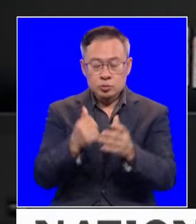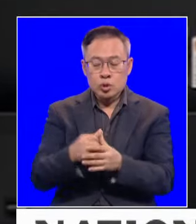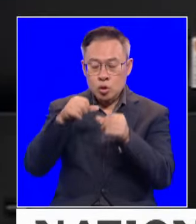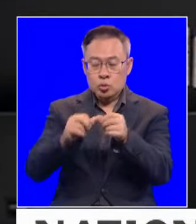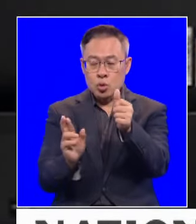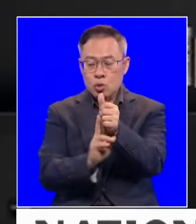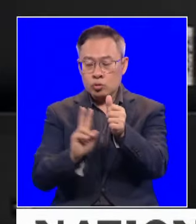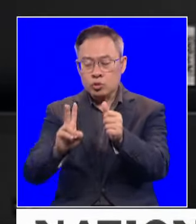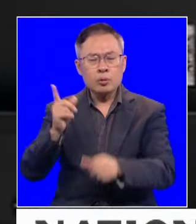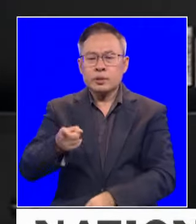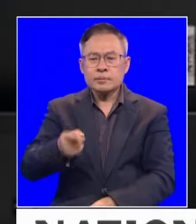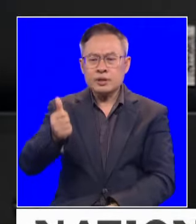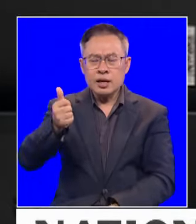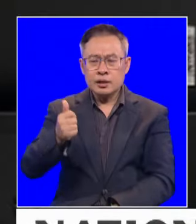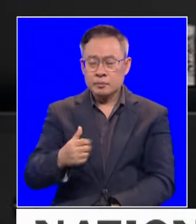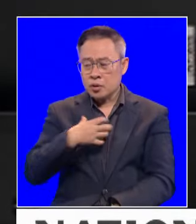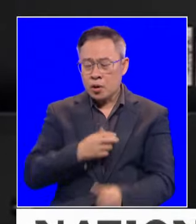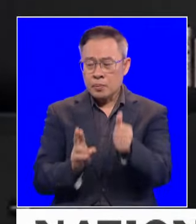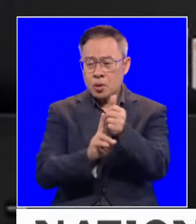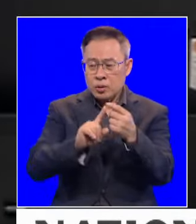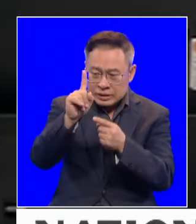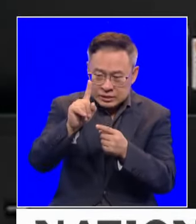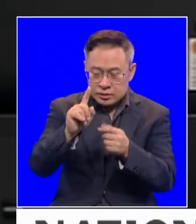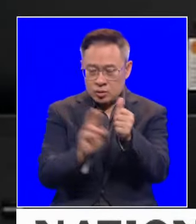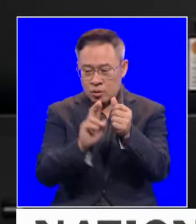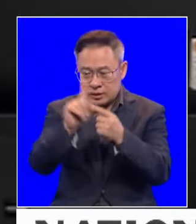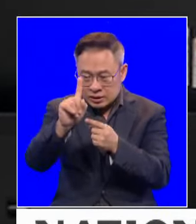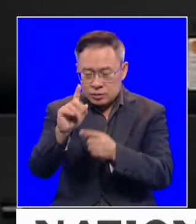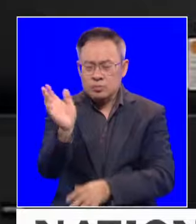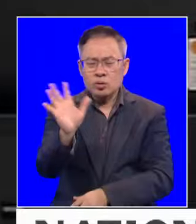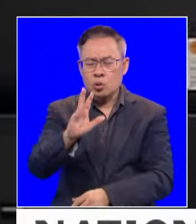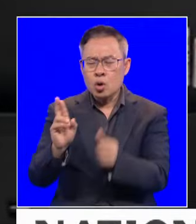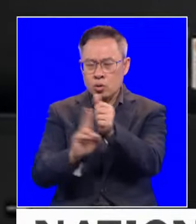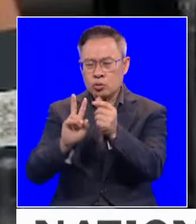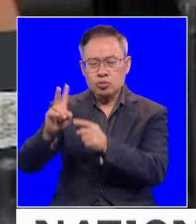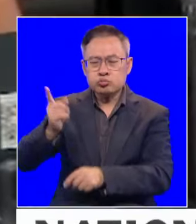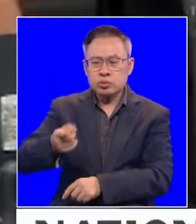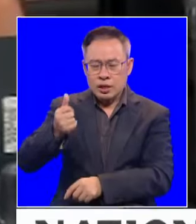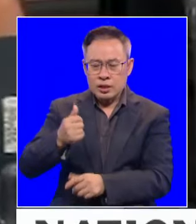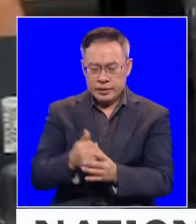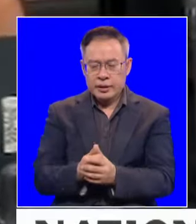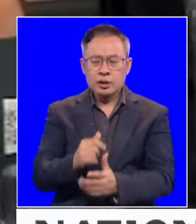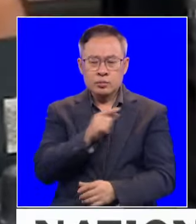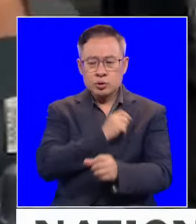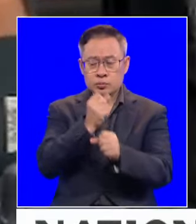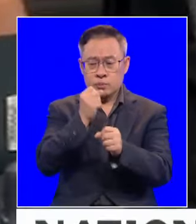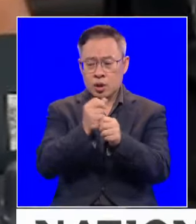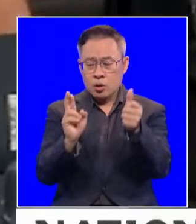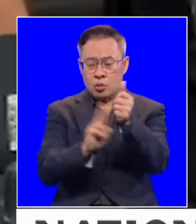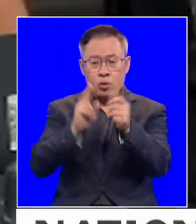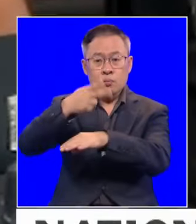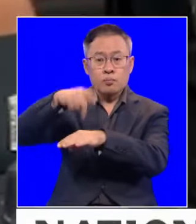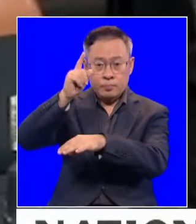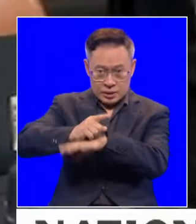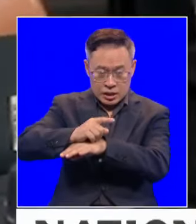ขยับตำแหน่งขึ้นไปทำหน้าที่เป็นรองประธานสภาผู้แทนราษฎรคนที่1เพราะมองว่าการทำหน้าที่รองประธานสภาผู้แทนราษฎร